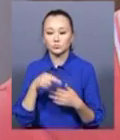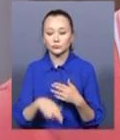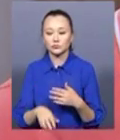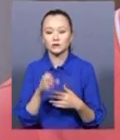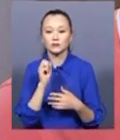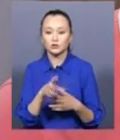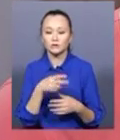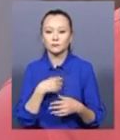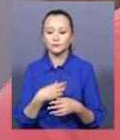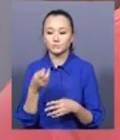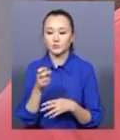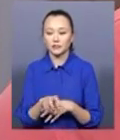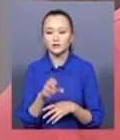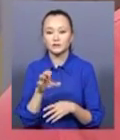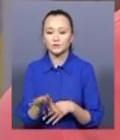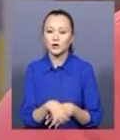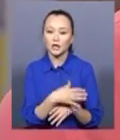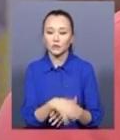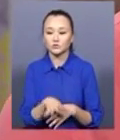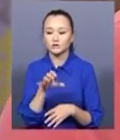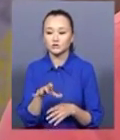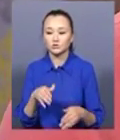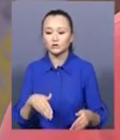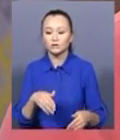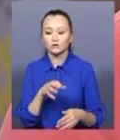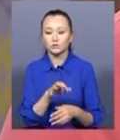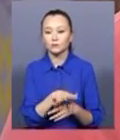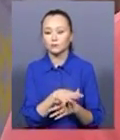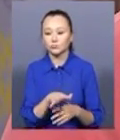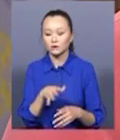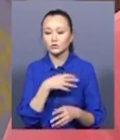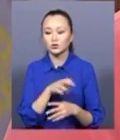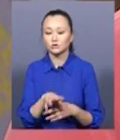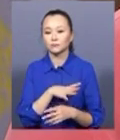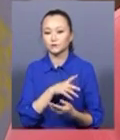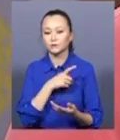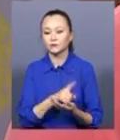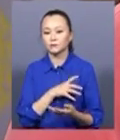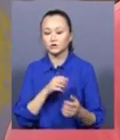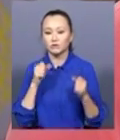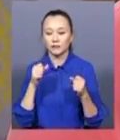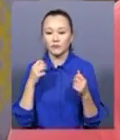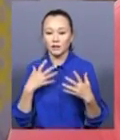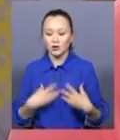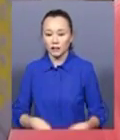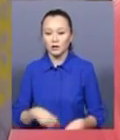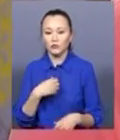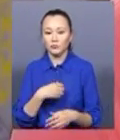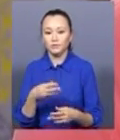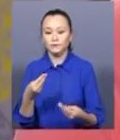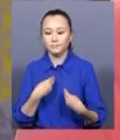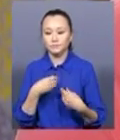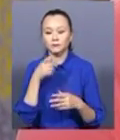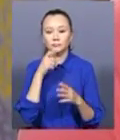бы приходить с прогулки, с гор должна приходить. Ну, у меня должна была быть спортивная одежда, и мне дали